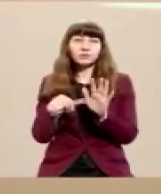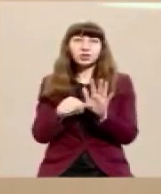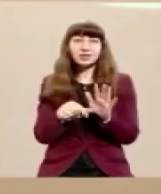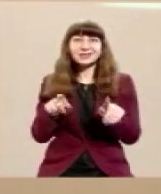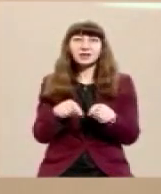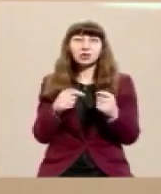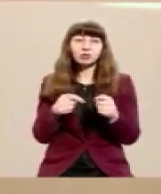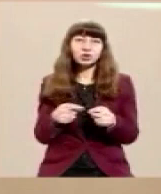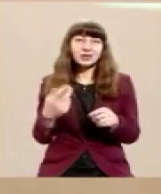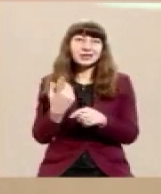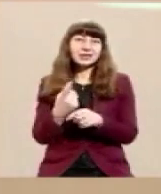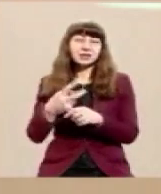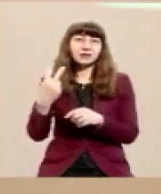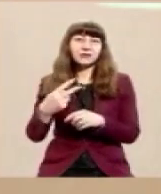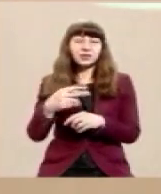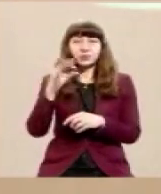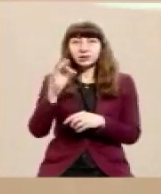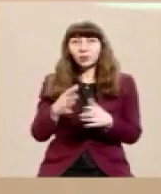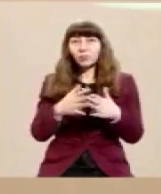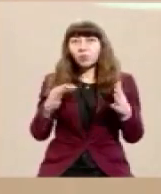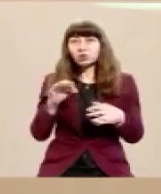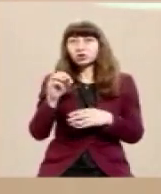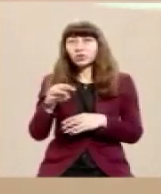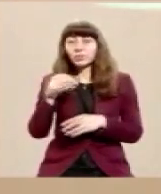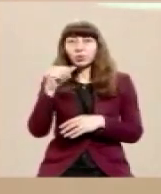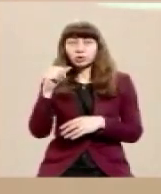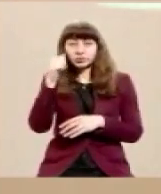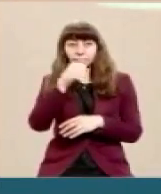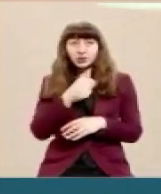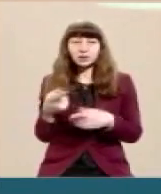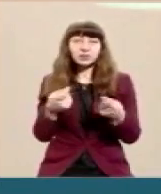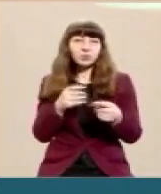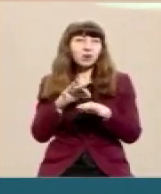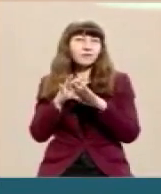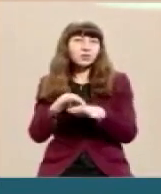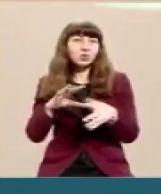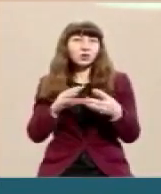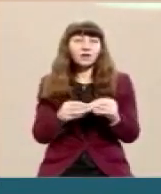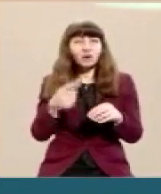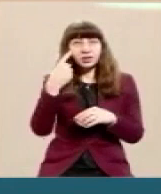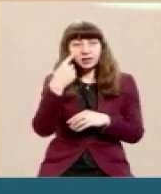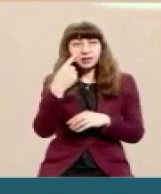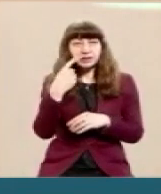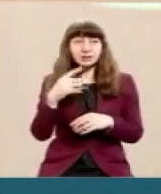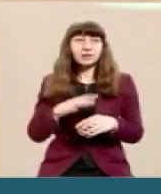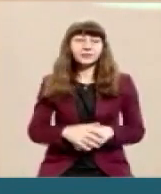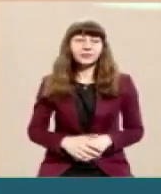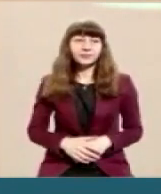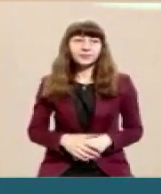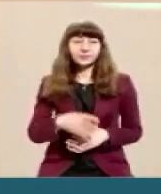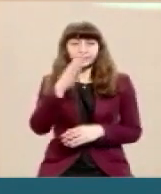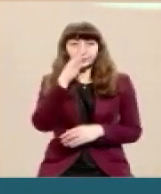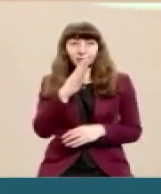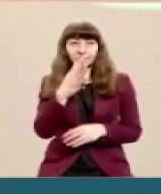больше аналогичного периода прошлого года. Департаментом проведен анализ отчетов местных исполнительных органов за 4